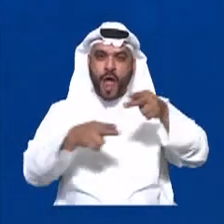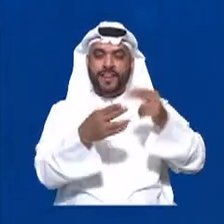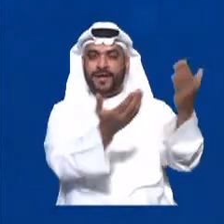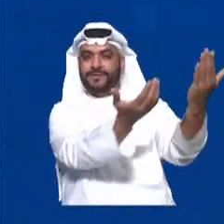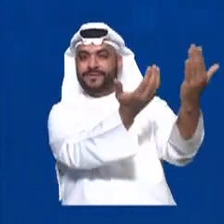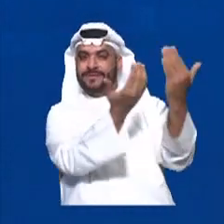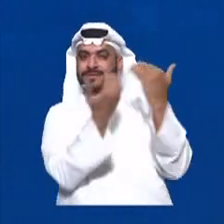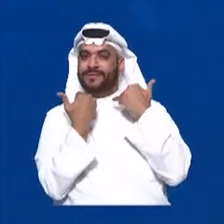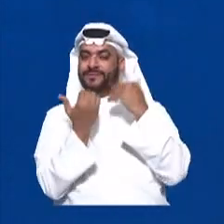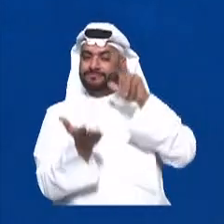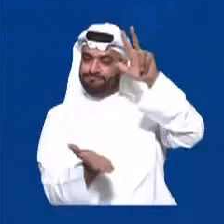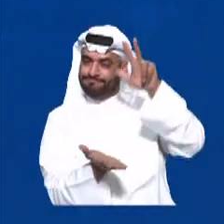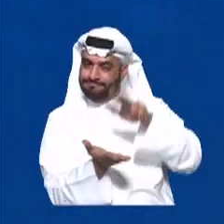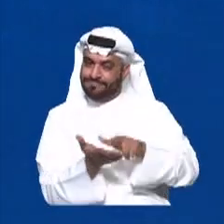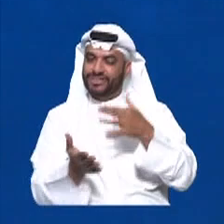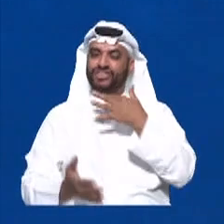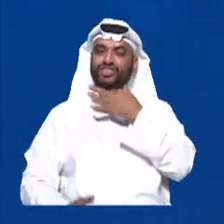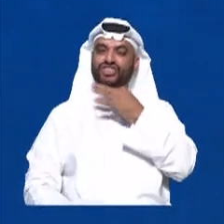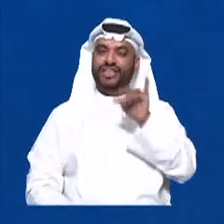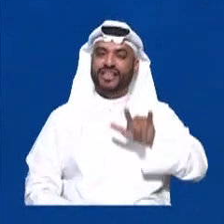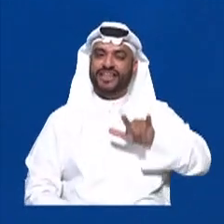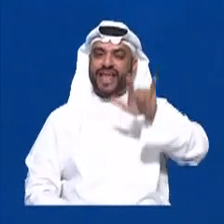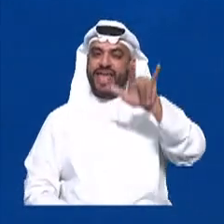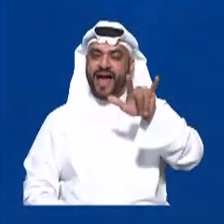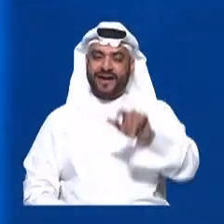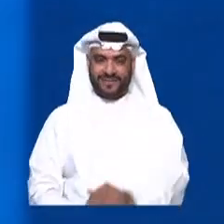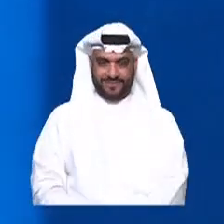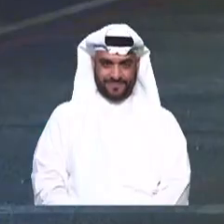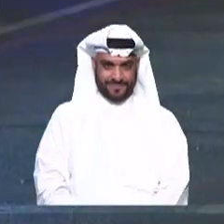إيرباص. التفاصيل نتابعها في هذا التقرير.